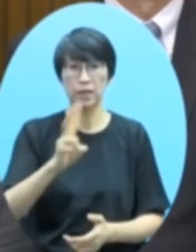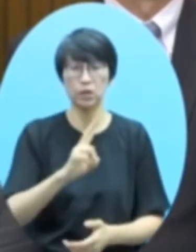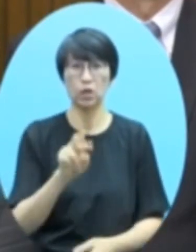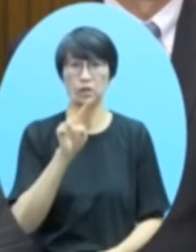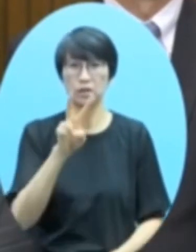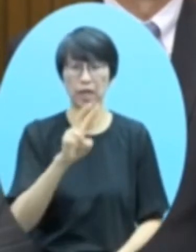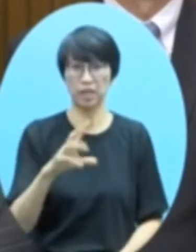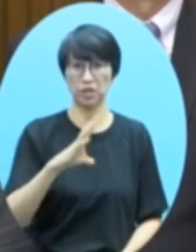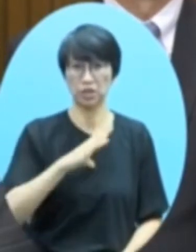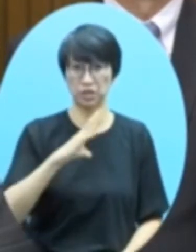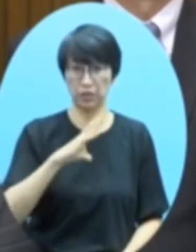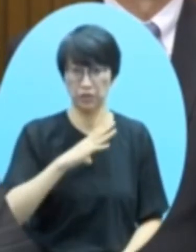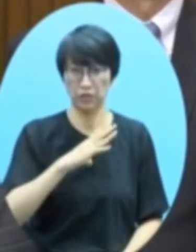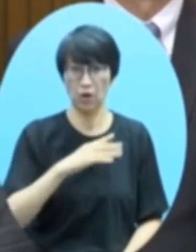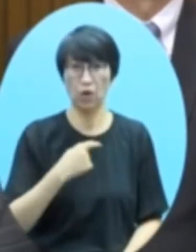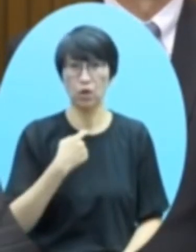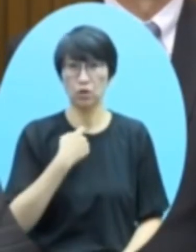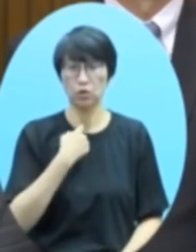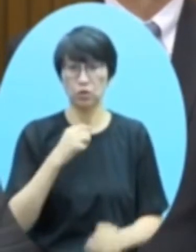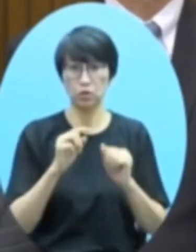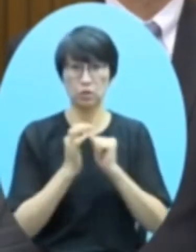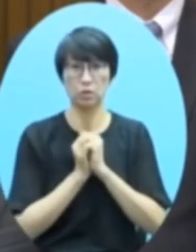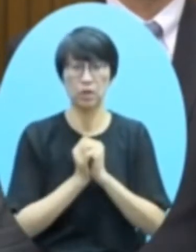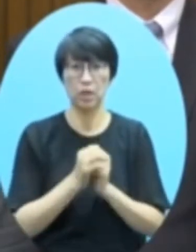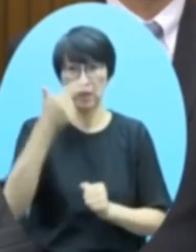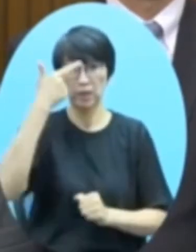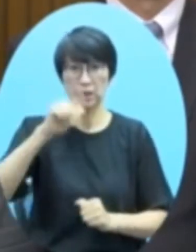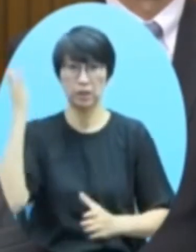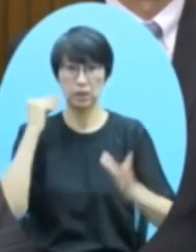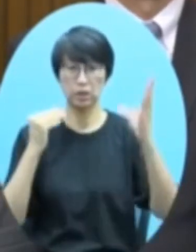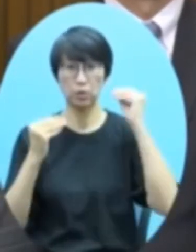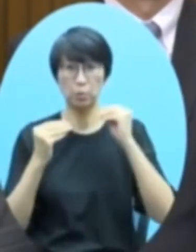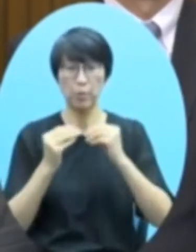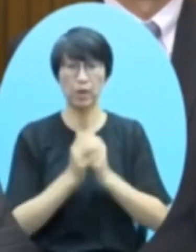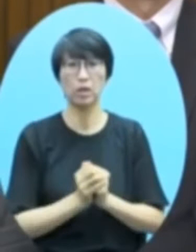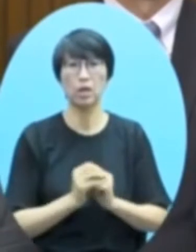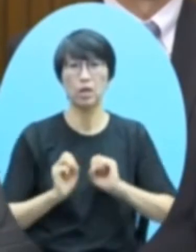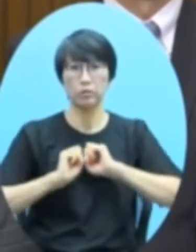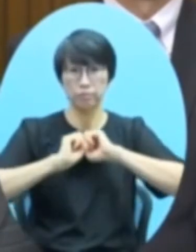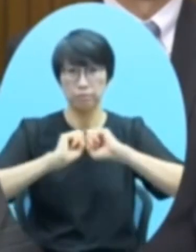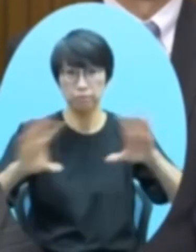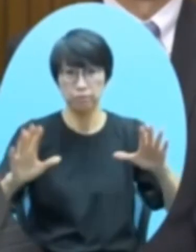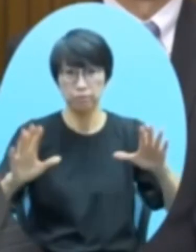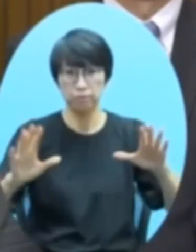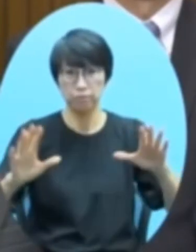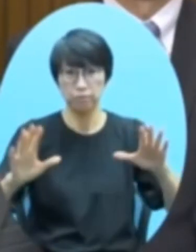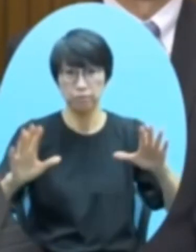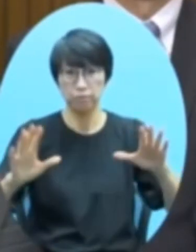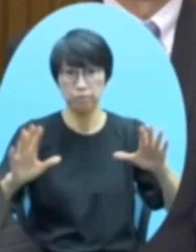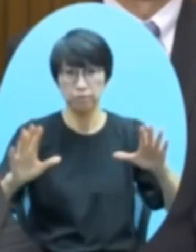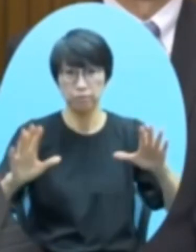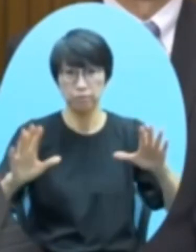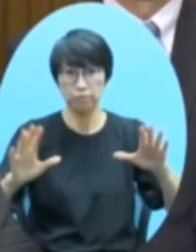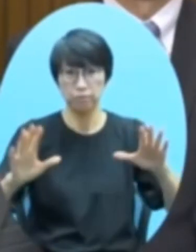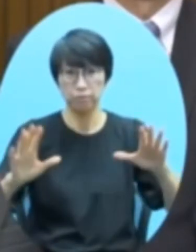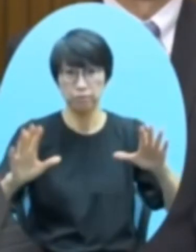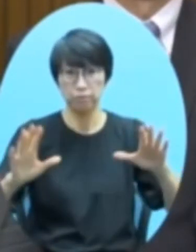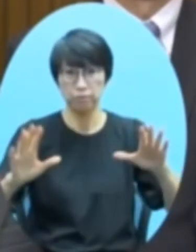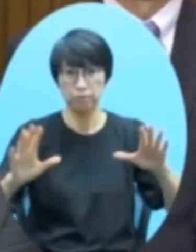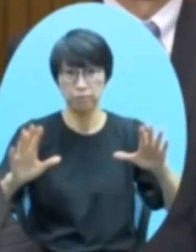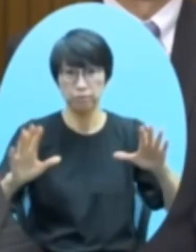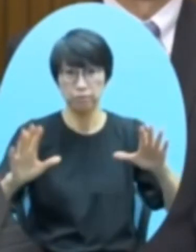要举行跨部门新闻的发布会。首场的跨部